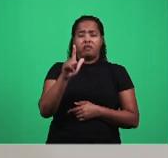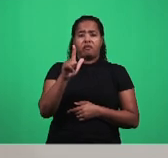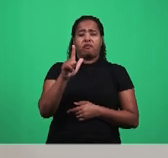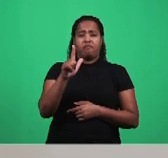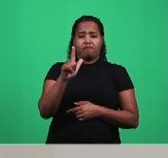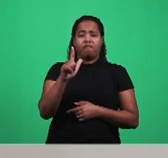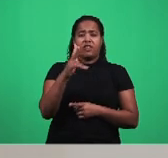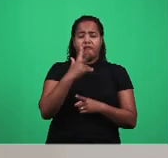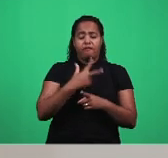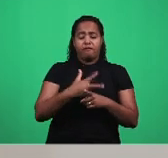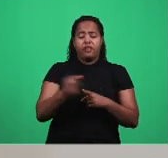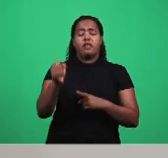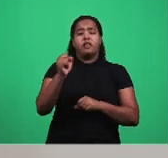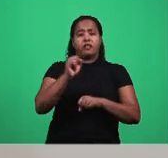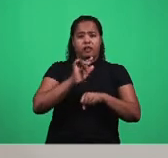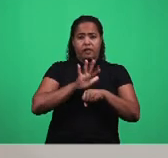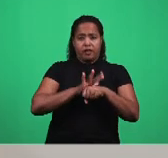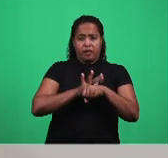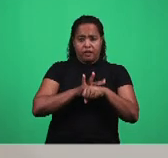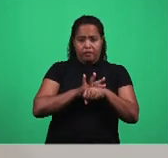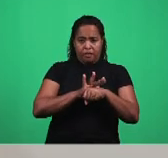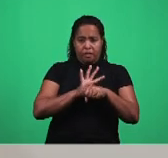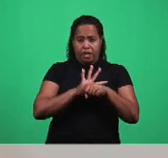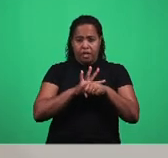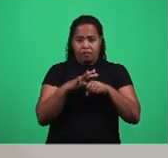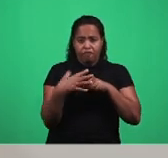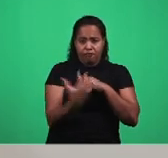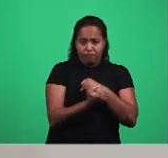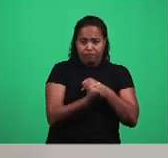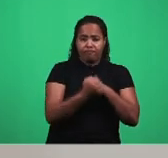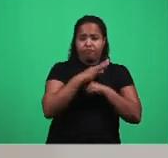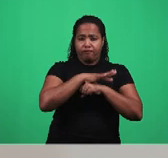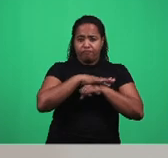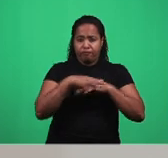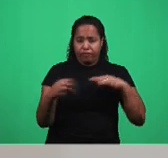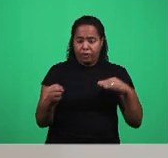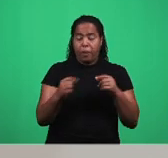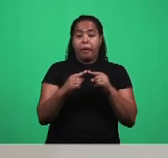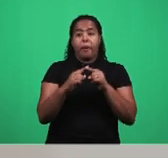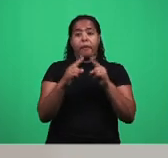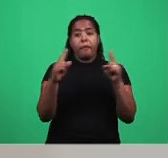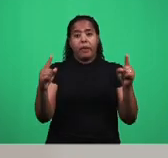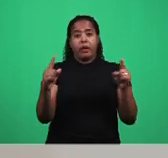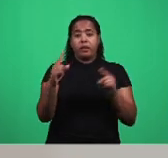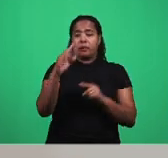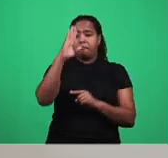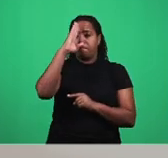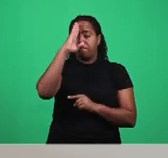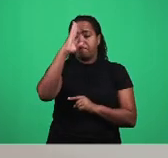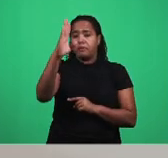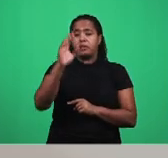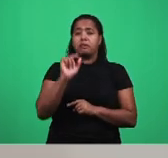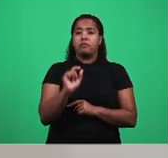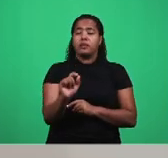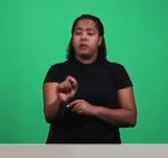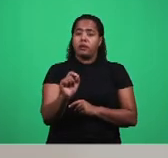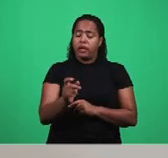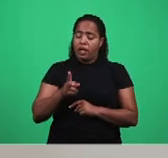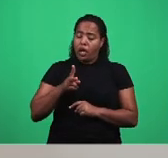mais nous devons continuer en prière parce que nous